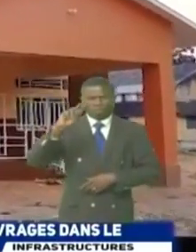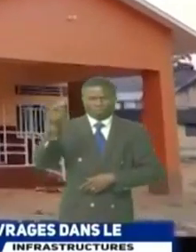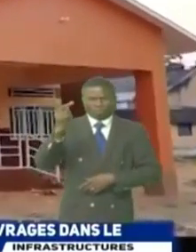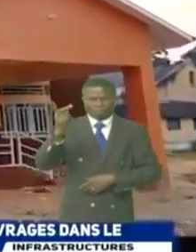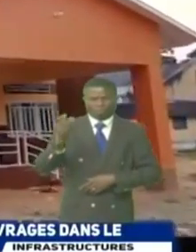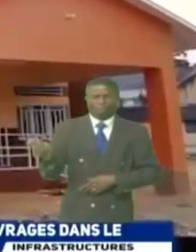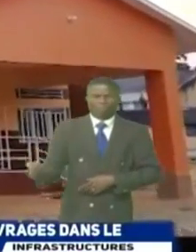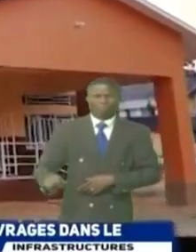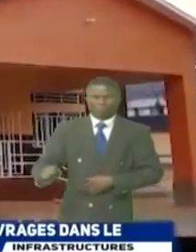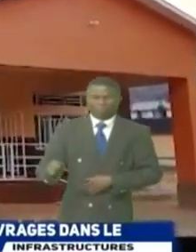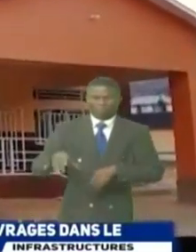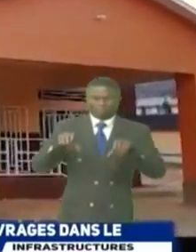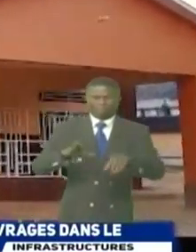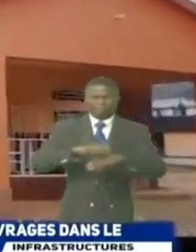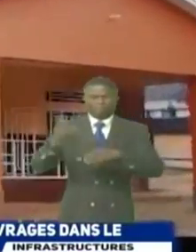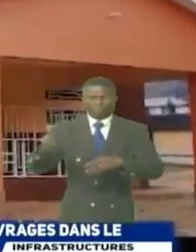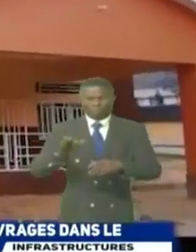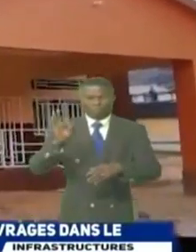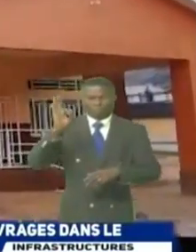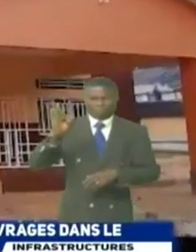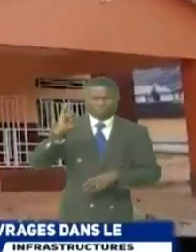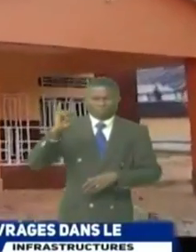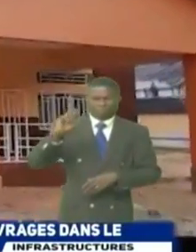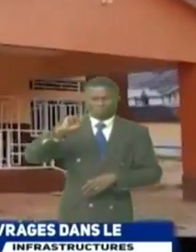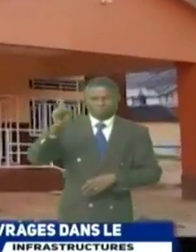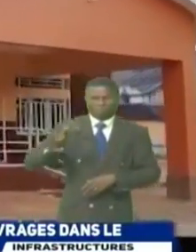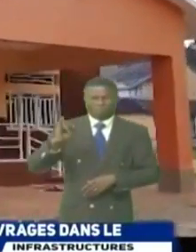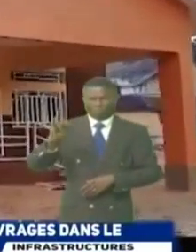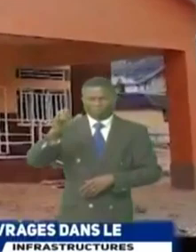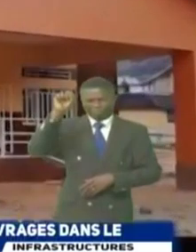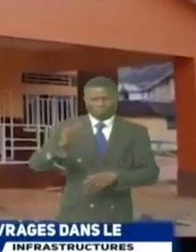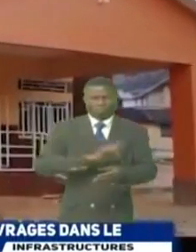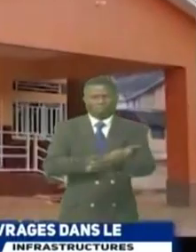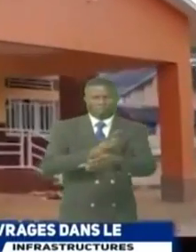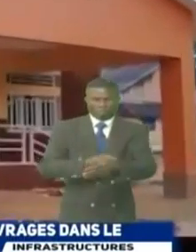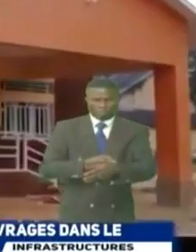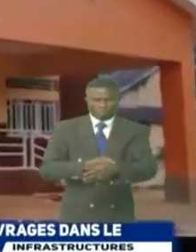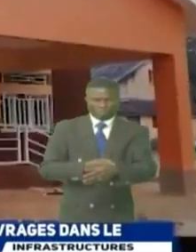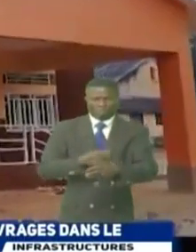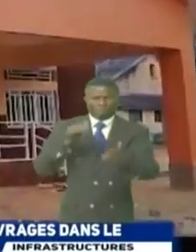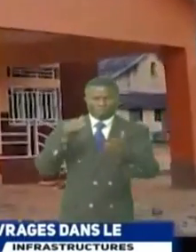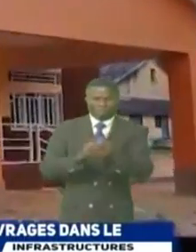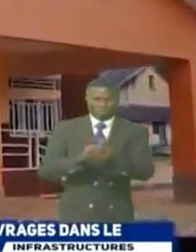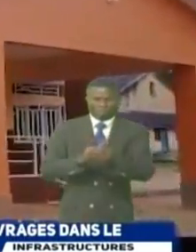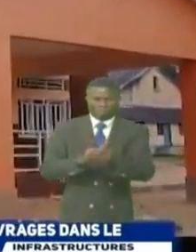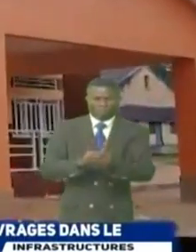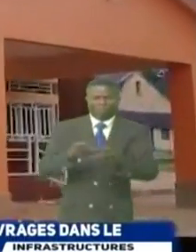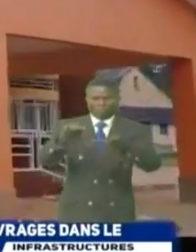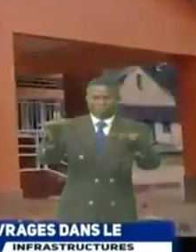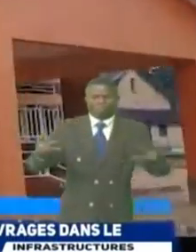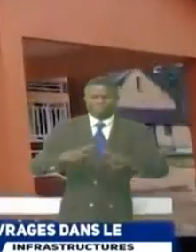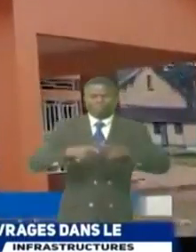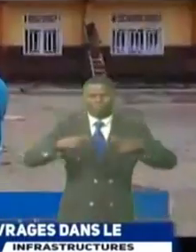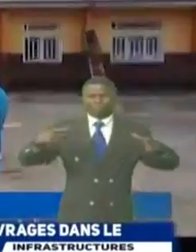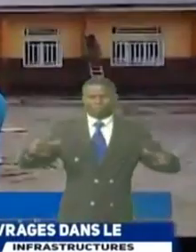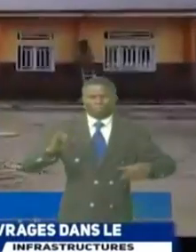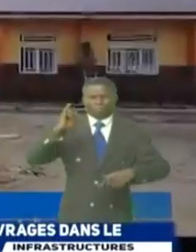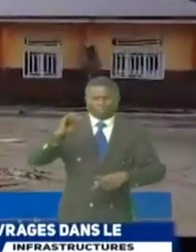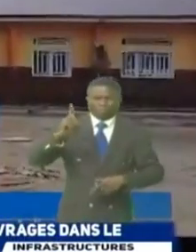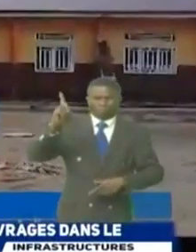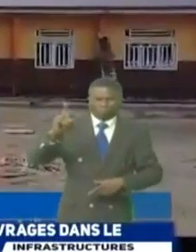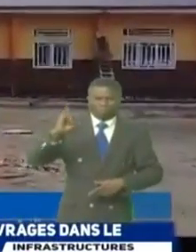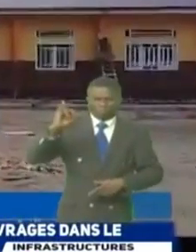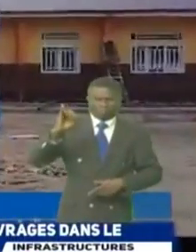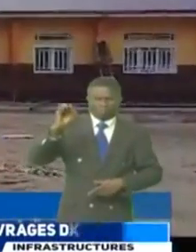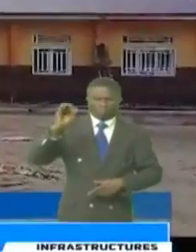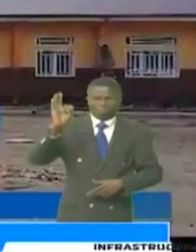la RDC après celui de Fizi, dans le sud Kivu, au regard de sa superficie, Idiofa dispose de